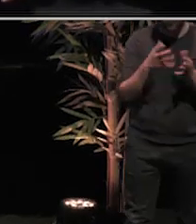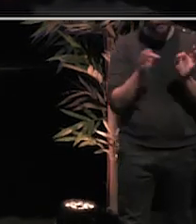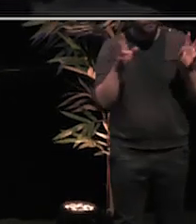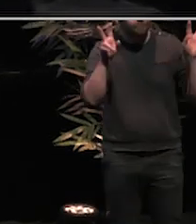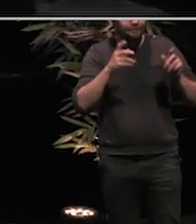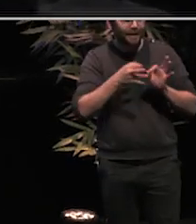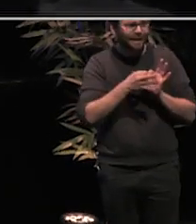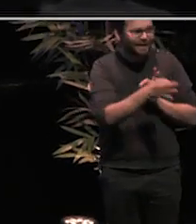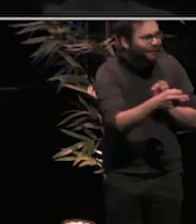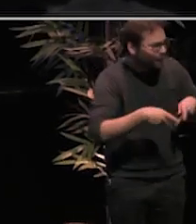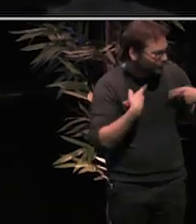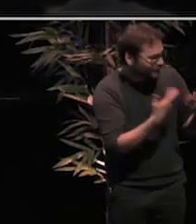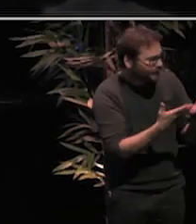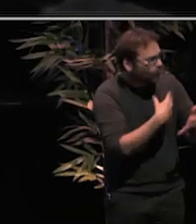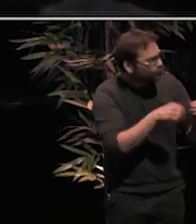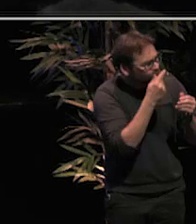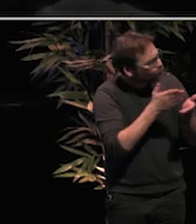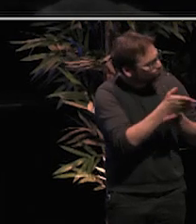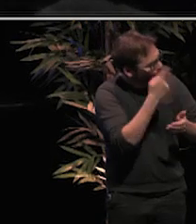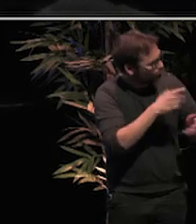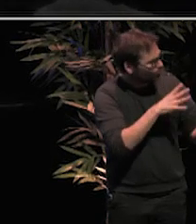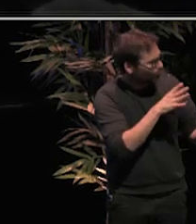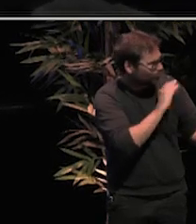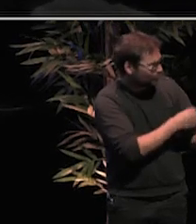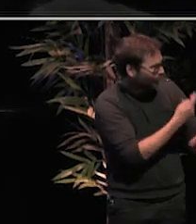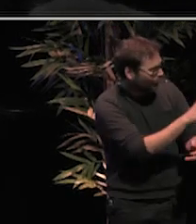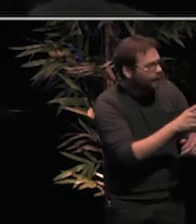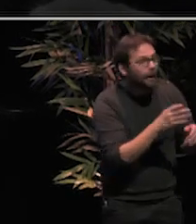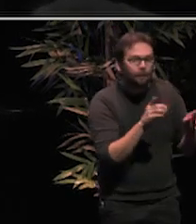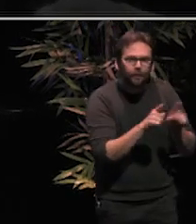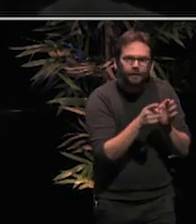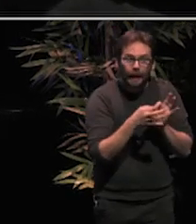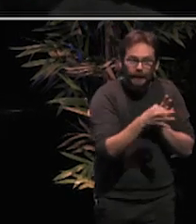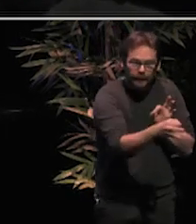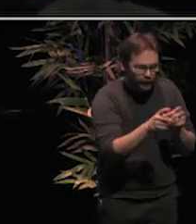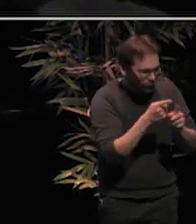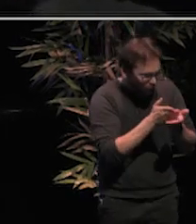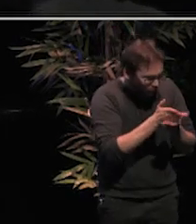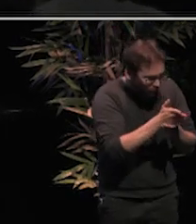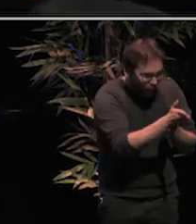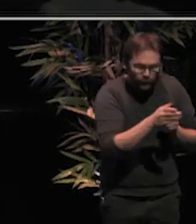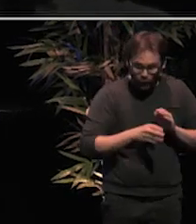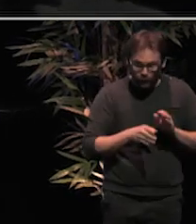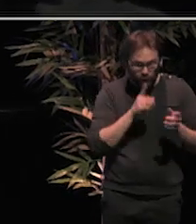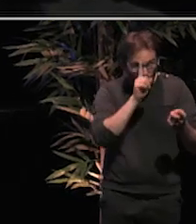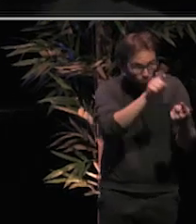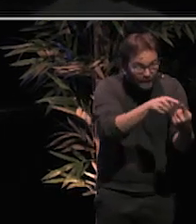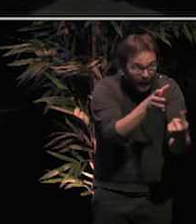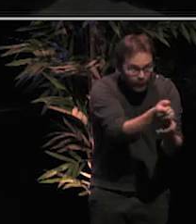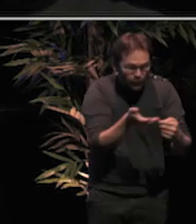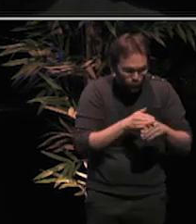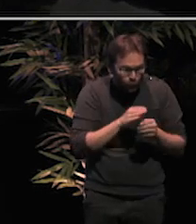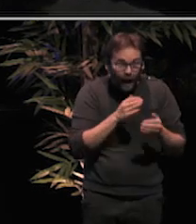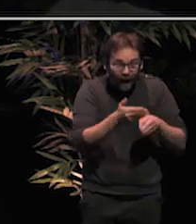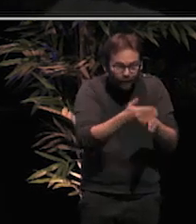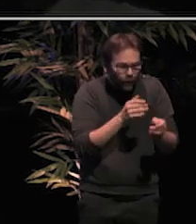vraiment cette ligne qui est importante à tenir. Et donc, finalement, on part d'un objectif de résultat. Et puis, c'est plutôt une succession de